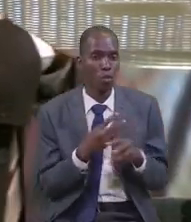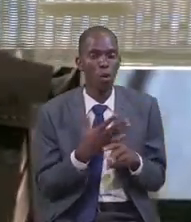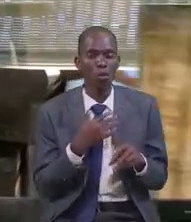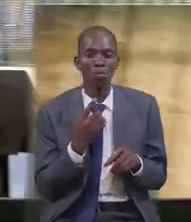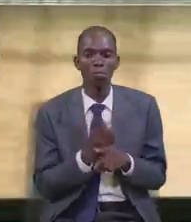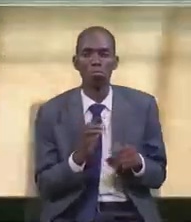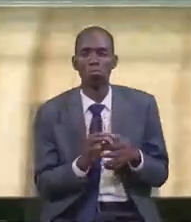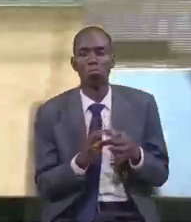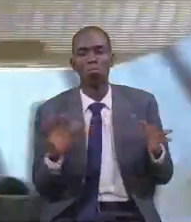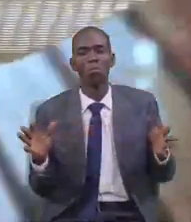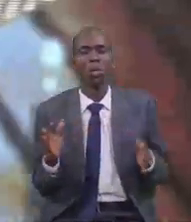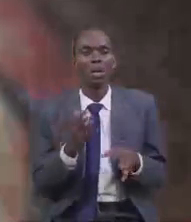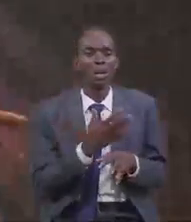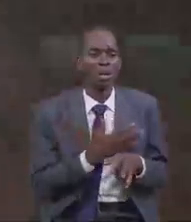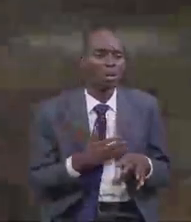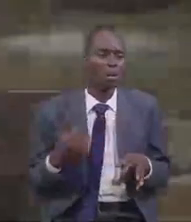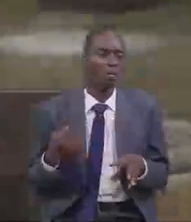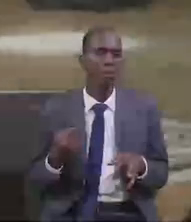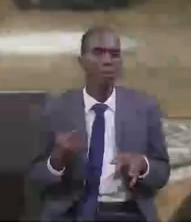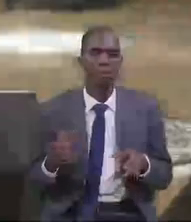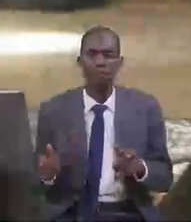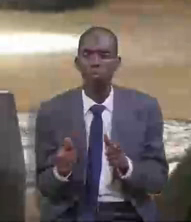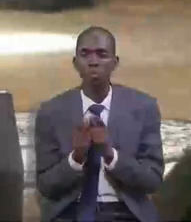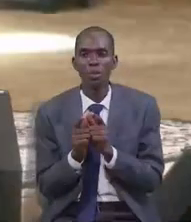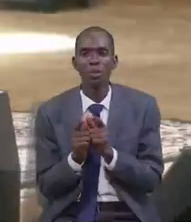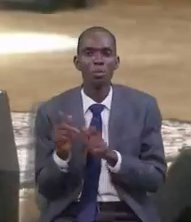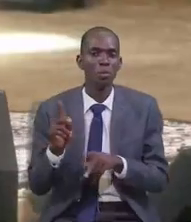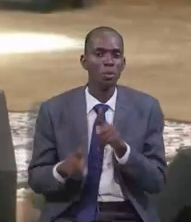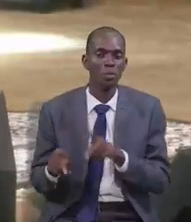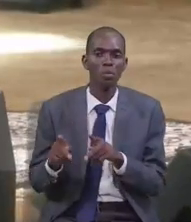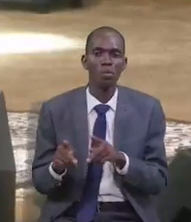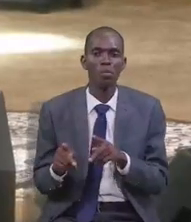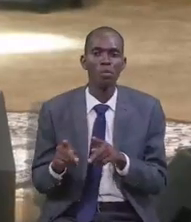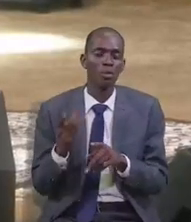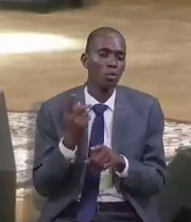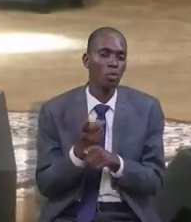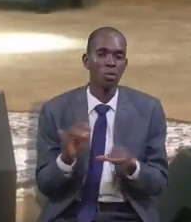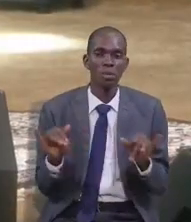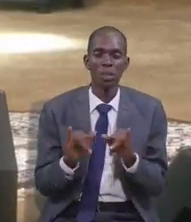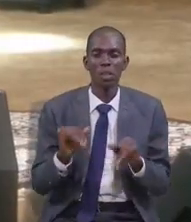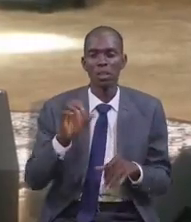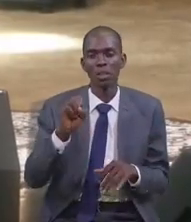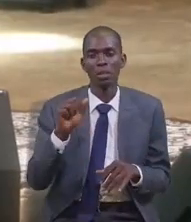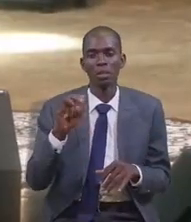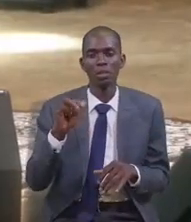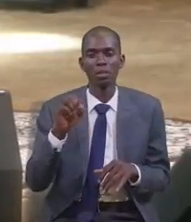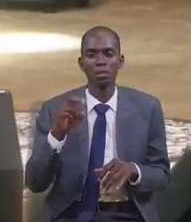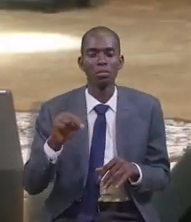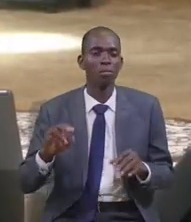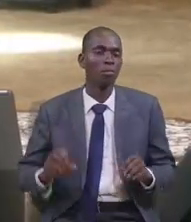Elle rencontre l'homme-là du monde, elle se laisse aller. C'est comme Samson qui se laisse aller. Et Delilah